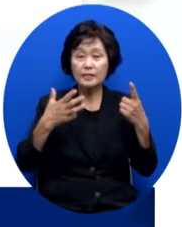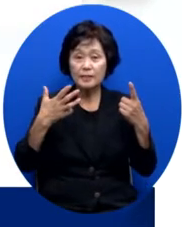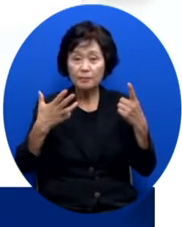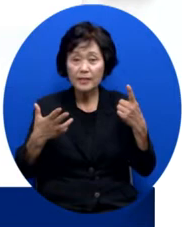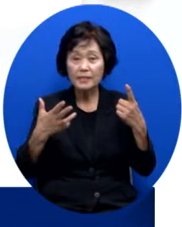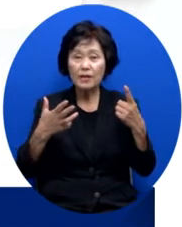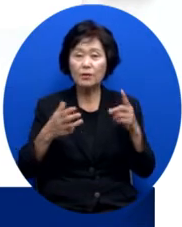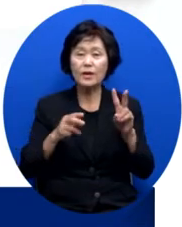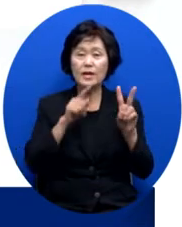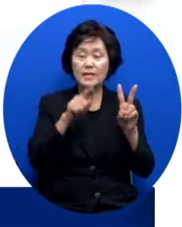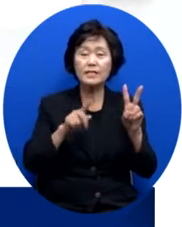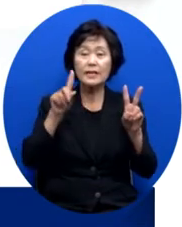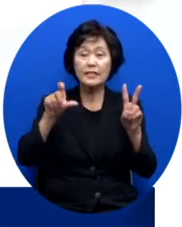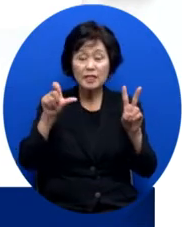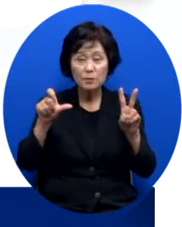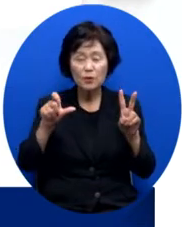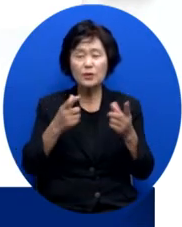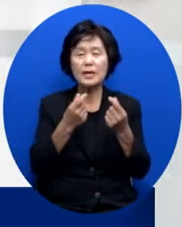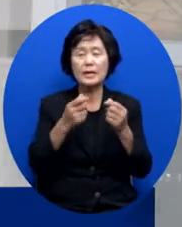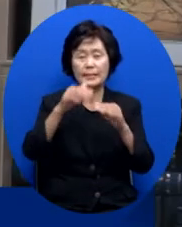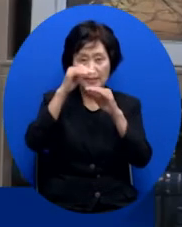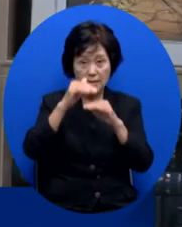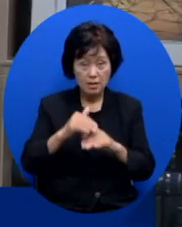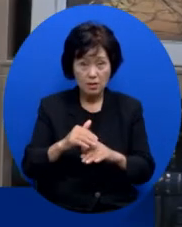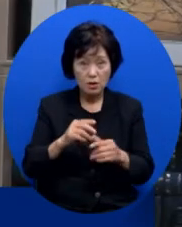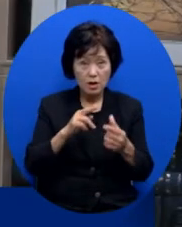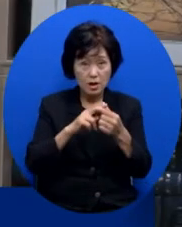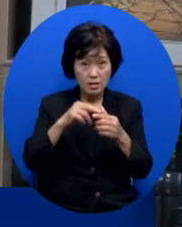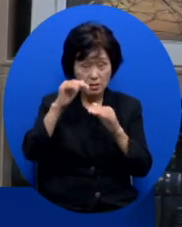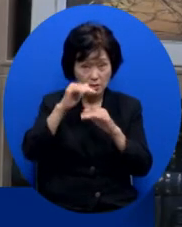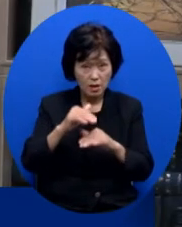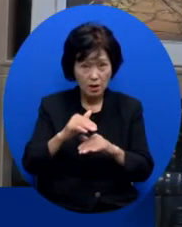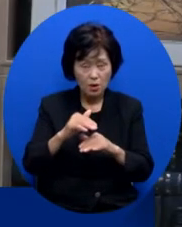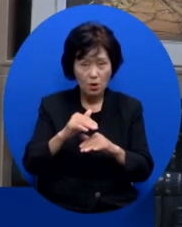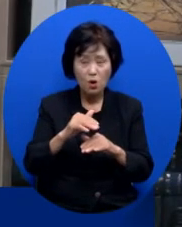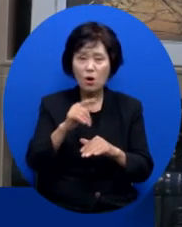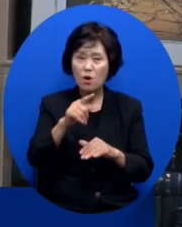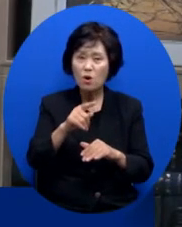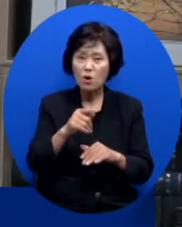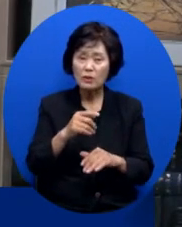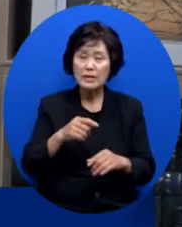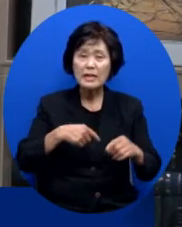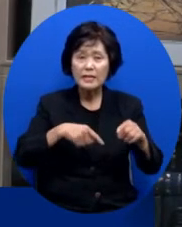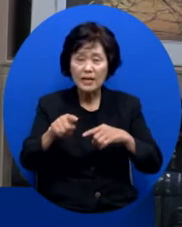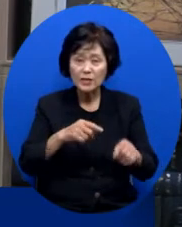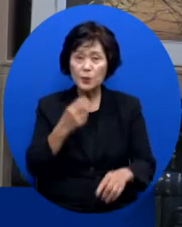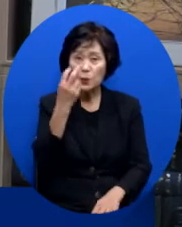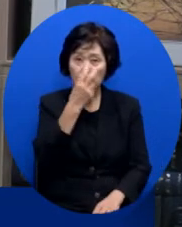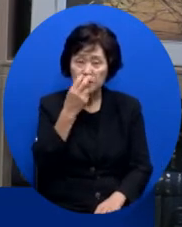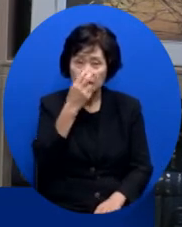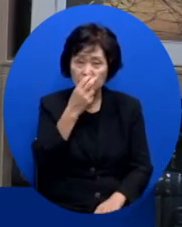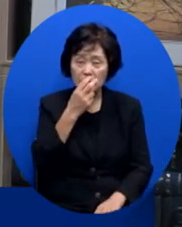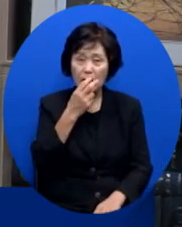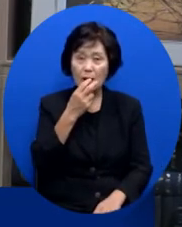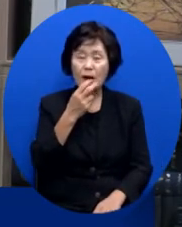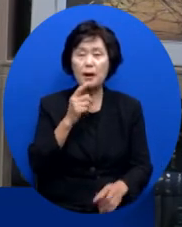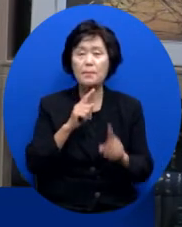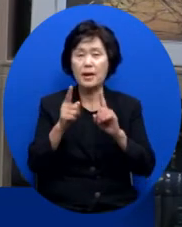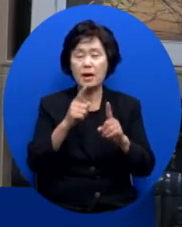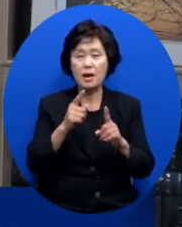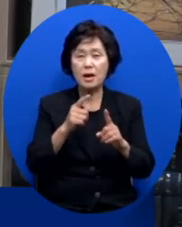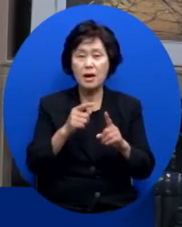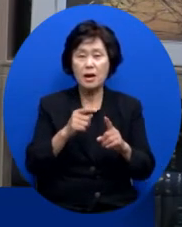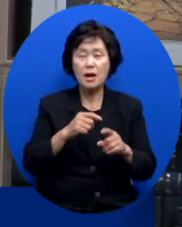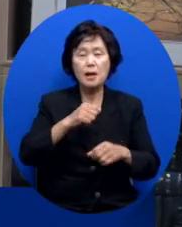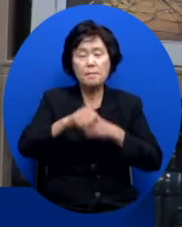정복하고 다스린다는 개념은 경작하고 지킨다는 개념 하고 딱 조화를 이루어야 되요 남용하고 훼손하고